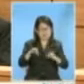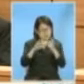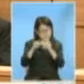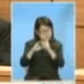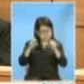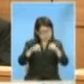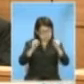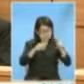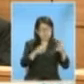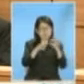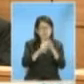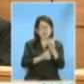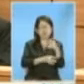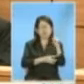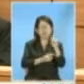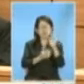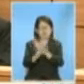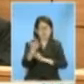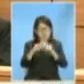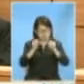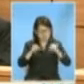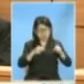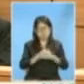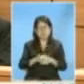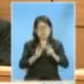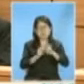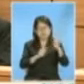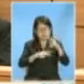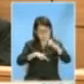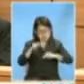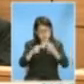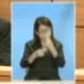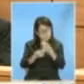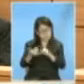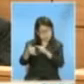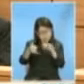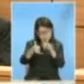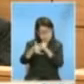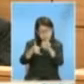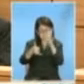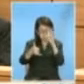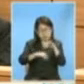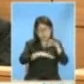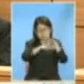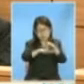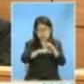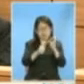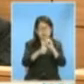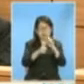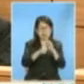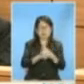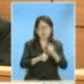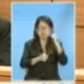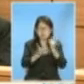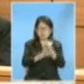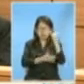สำคัญที่เกี่ยวข้องกับผลประโยชน์ของแผ่นดิน4พิจารณาเลือกแต่งตั้งให้คำแนะนำให้ความเห็น